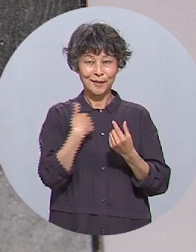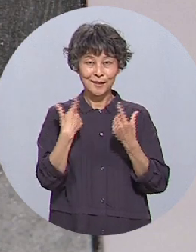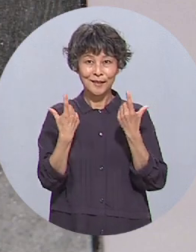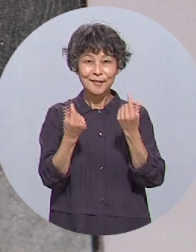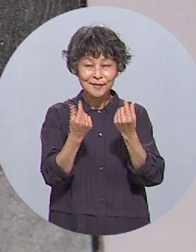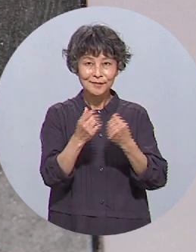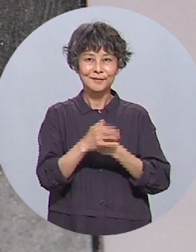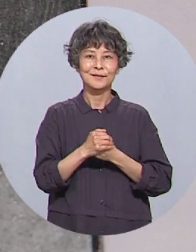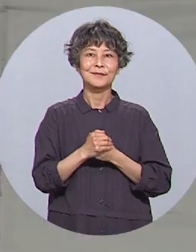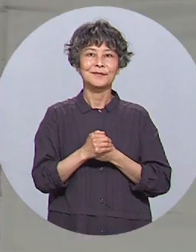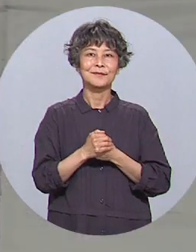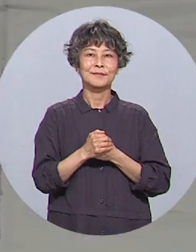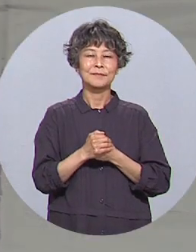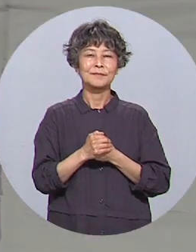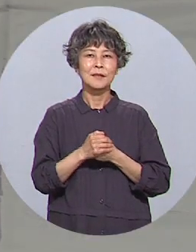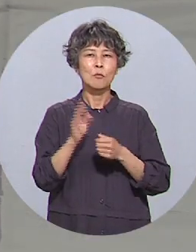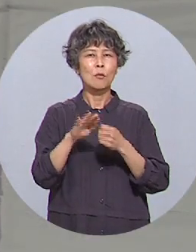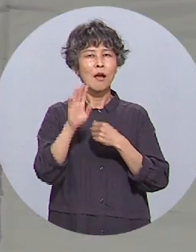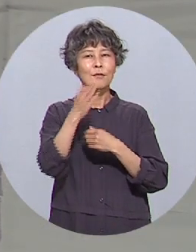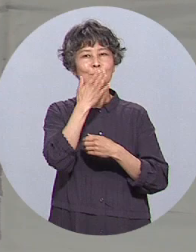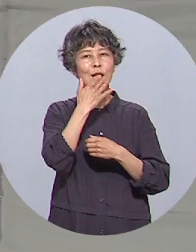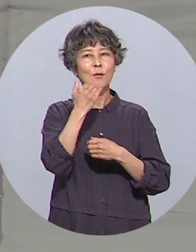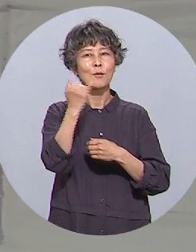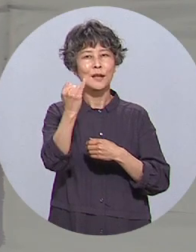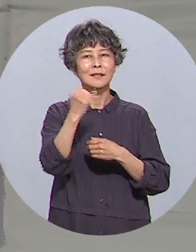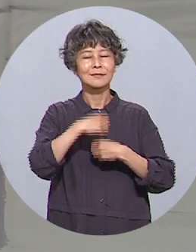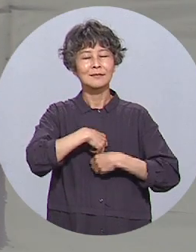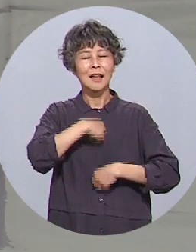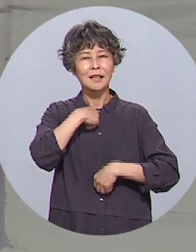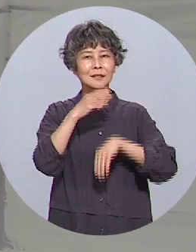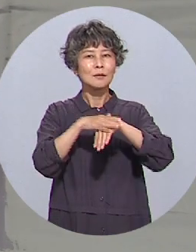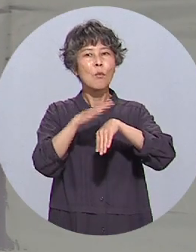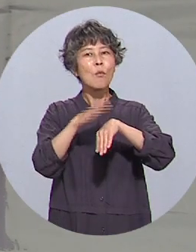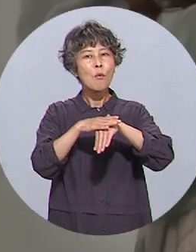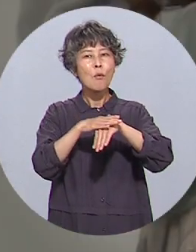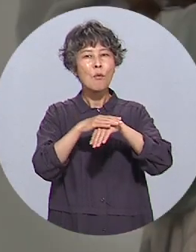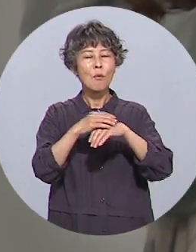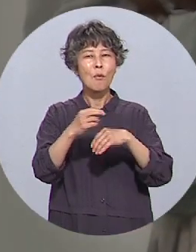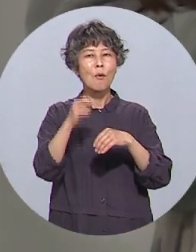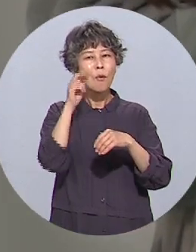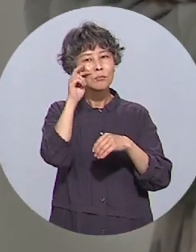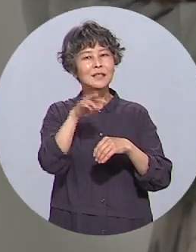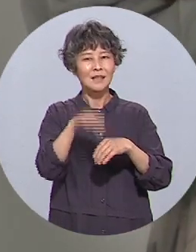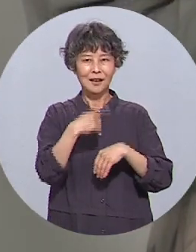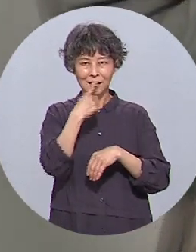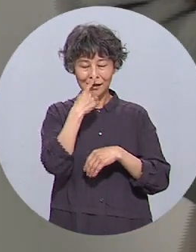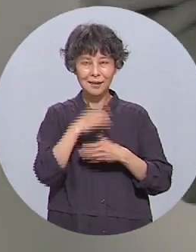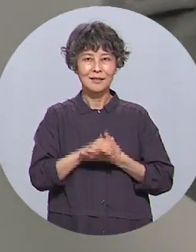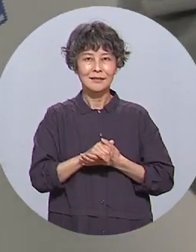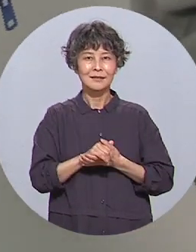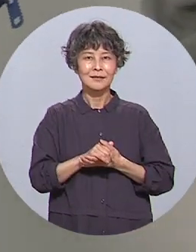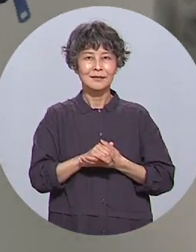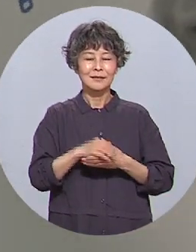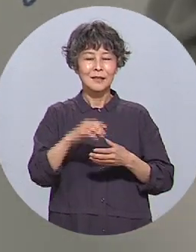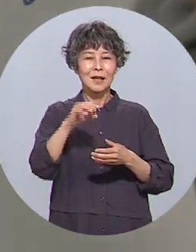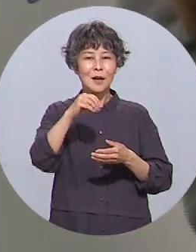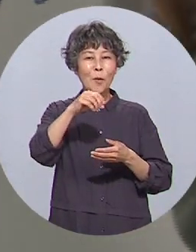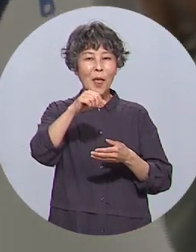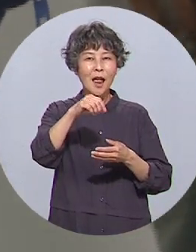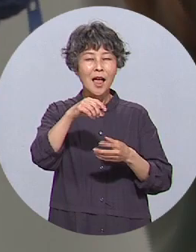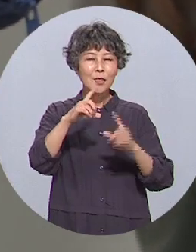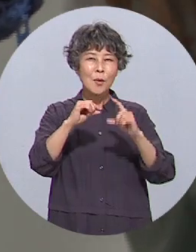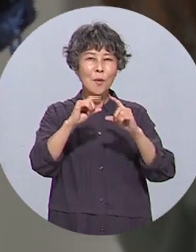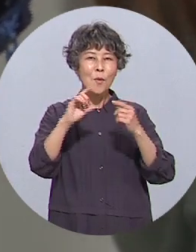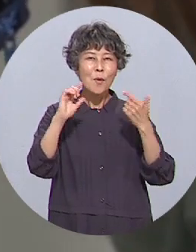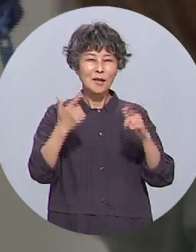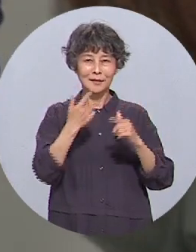思いますよね。うん、でもこの後佐藤さんに正しい指紋の採取方法を見せていただいたんですが、使う粉の量がも